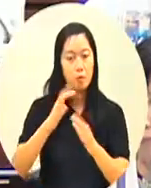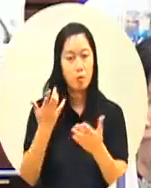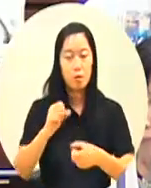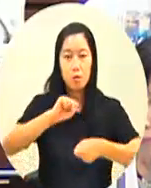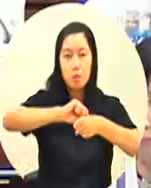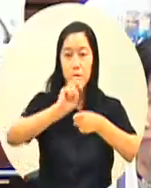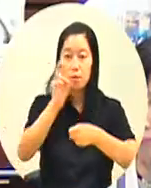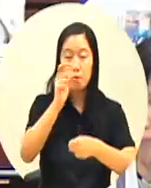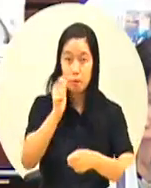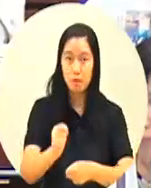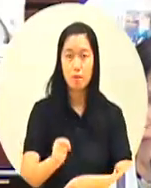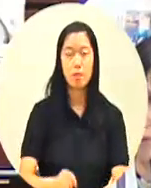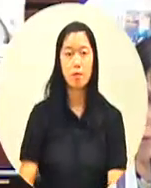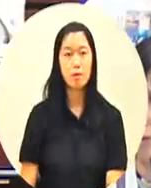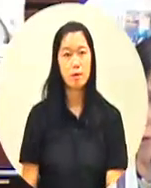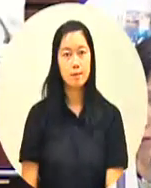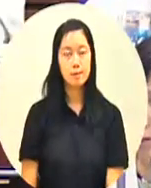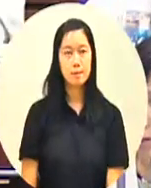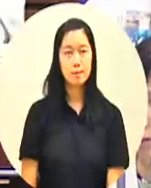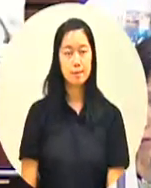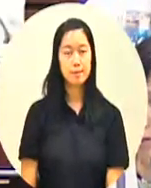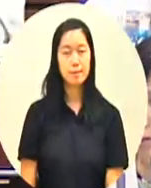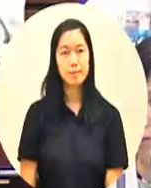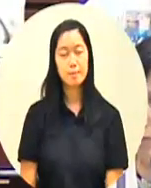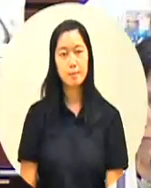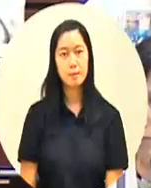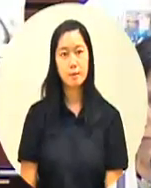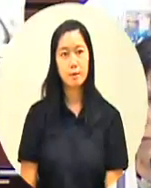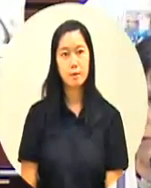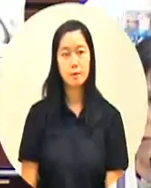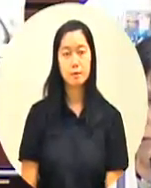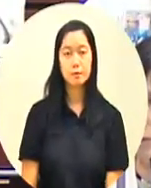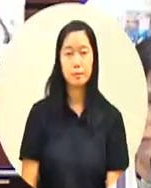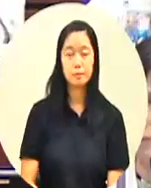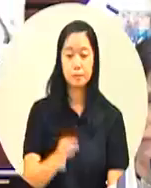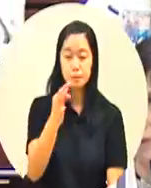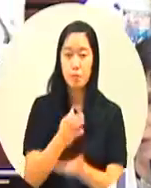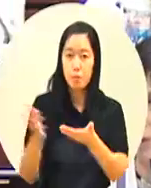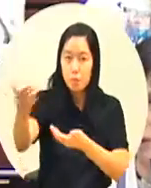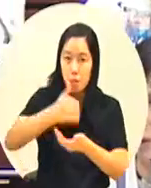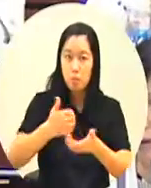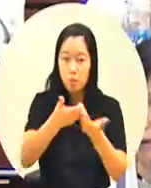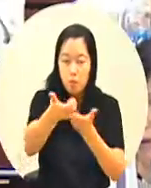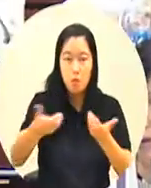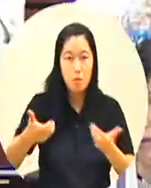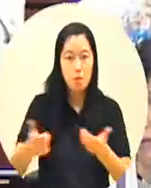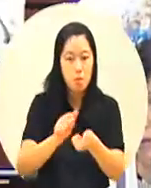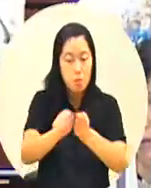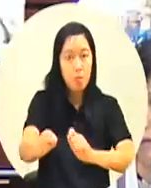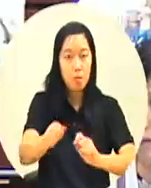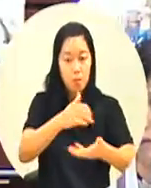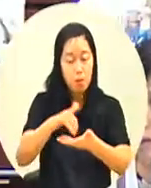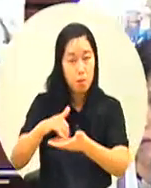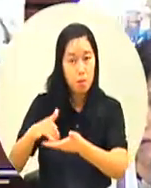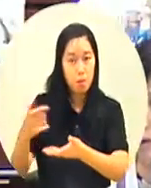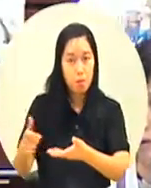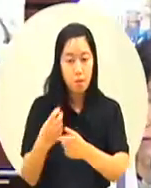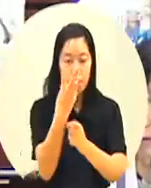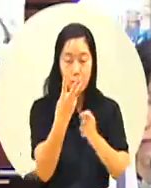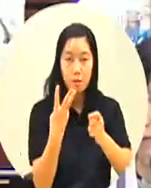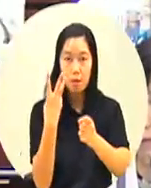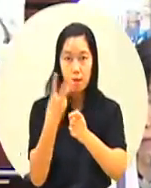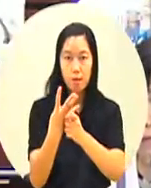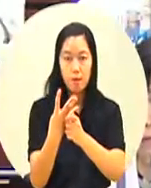20亿。还有一个就是说，这个统筹分配税在算的时候是13年